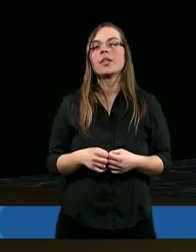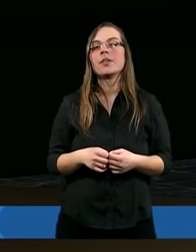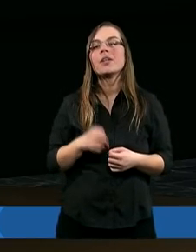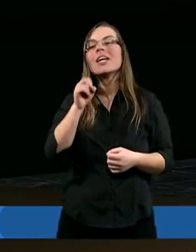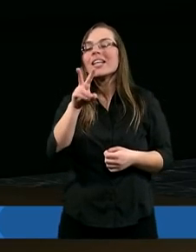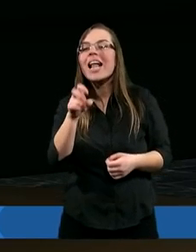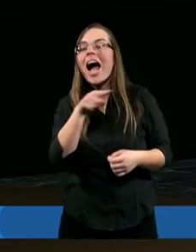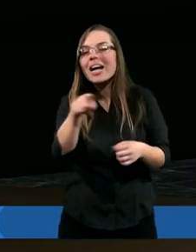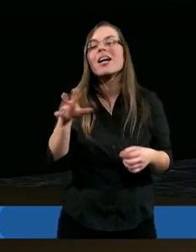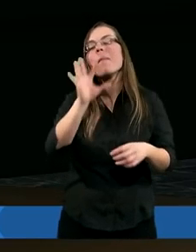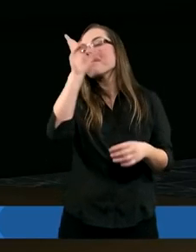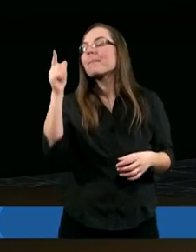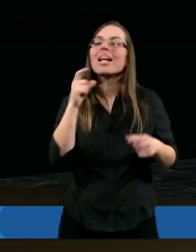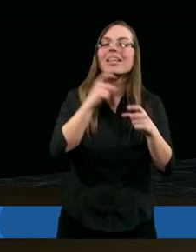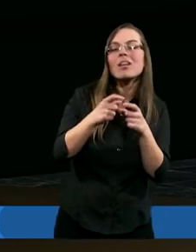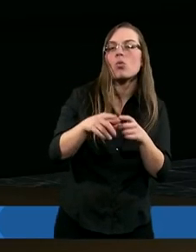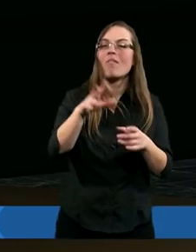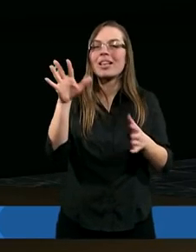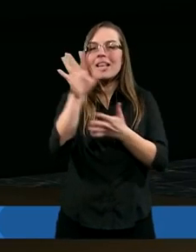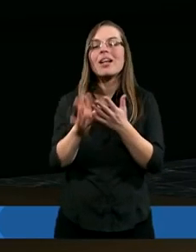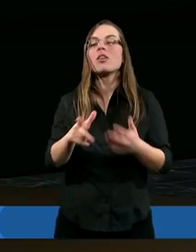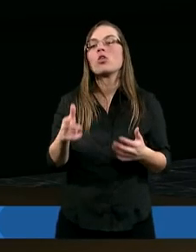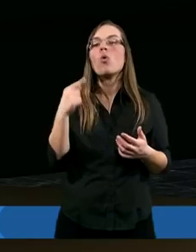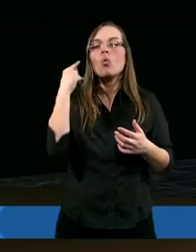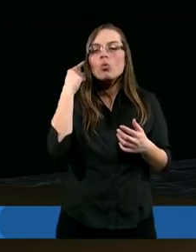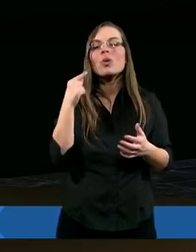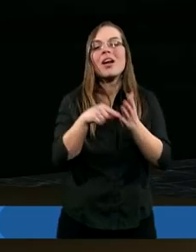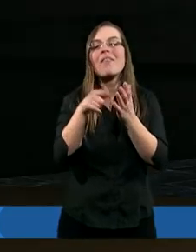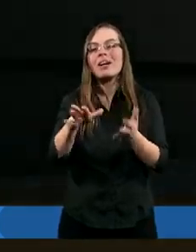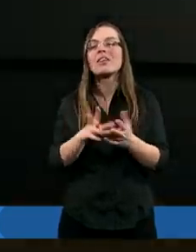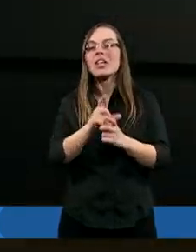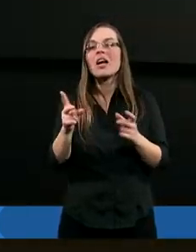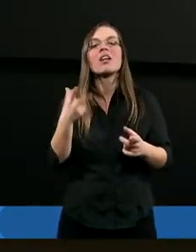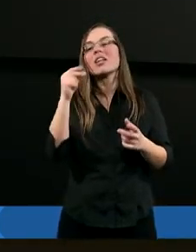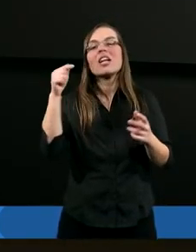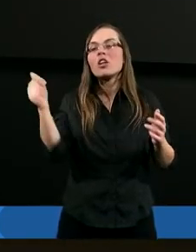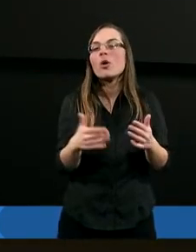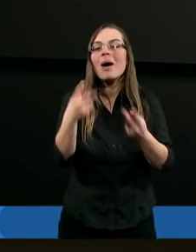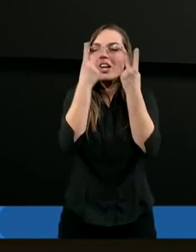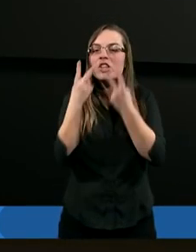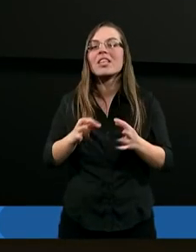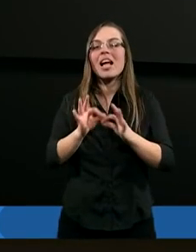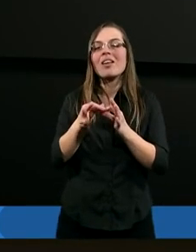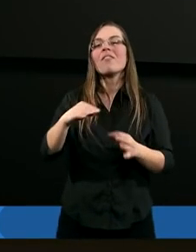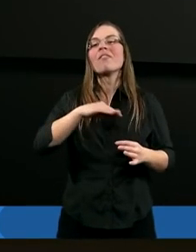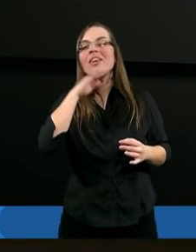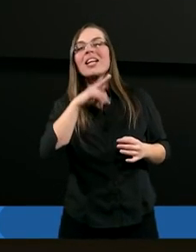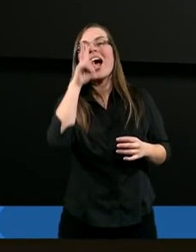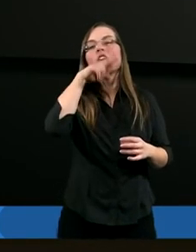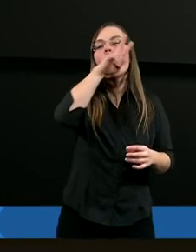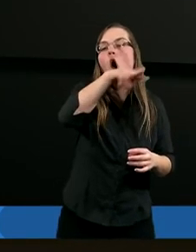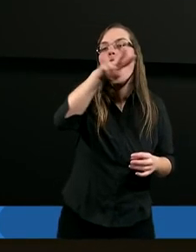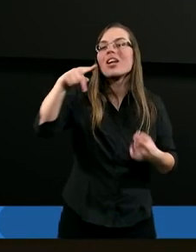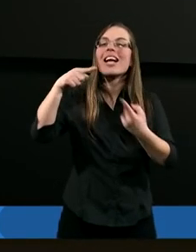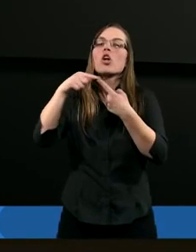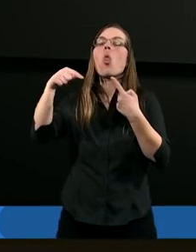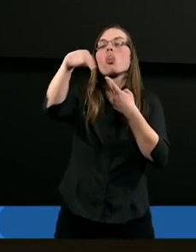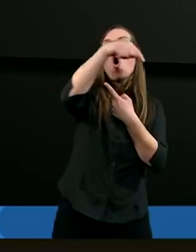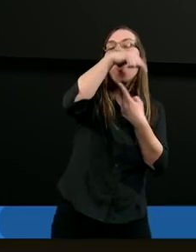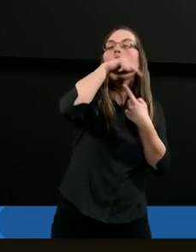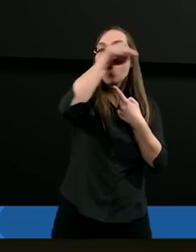Jakie piękne cechy. jakie są owoce zła, to nie trzeba czytać nawet, wystarczy się rozejrzeć